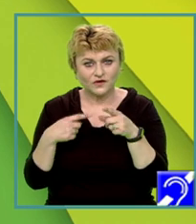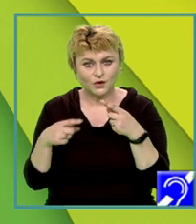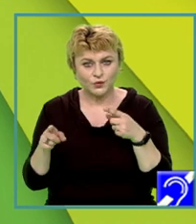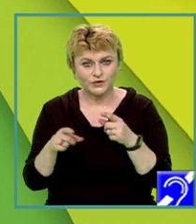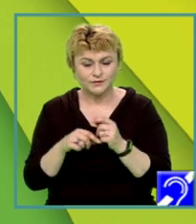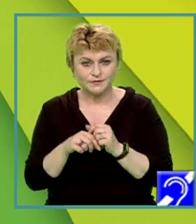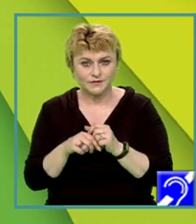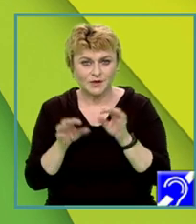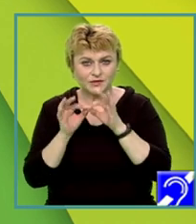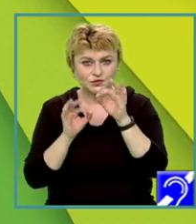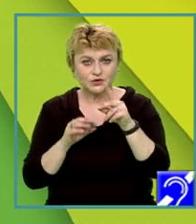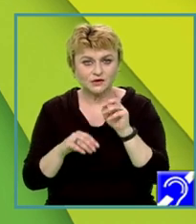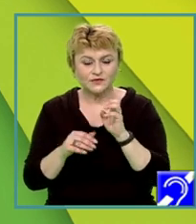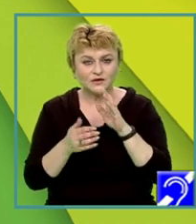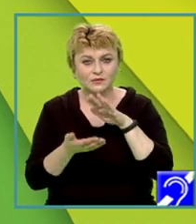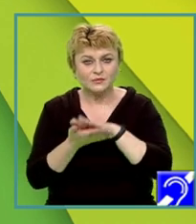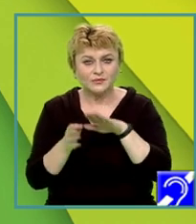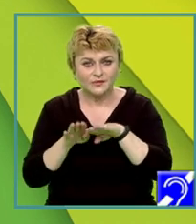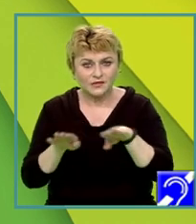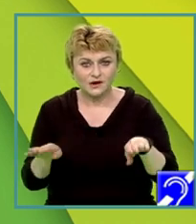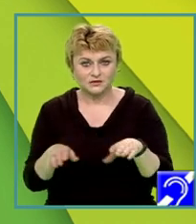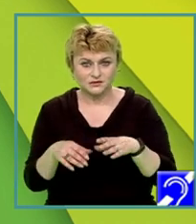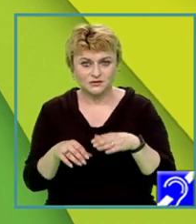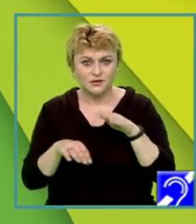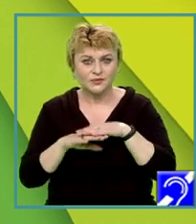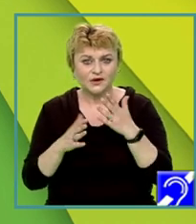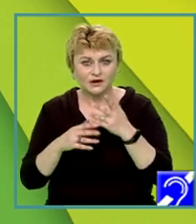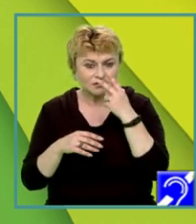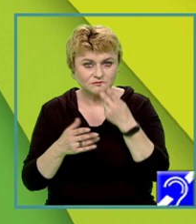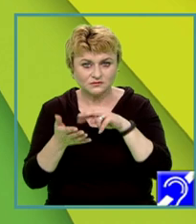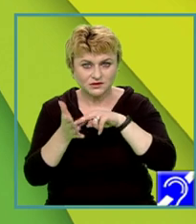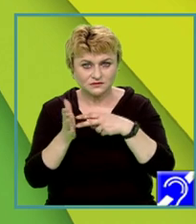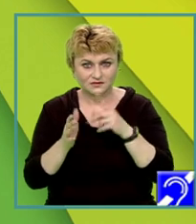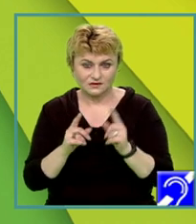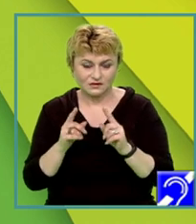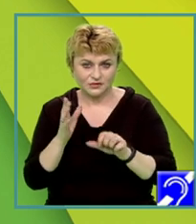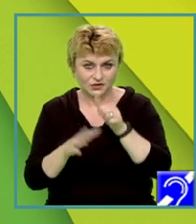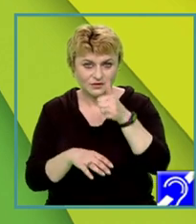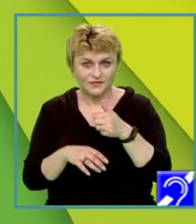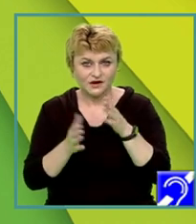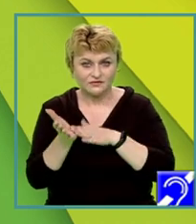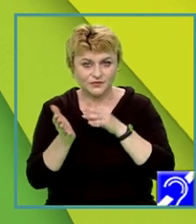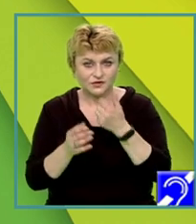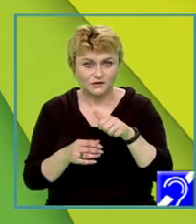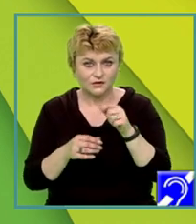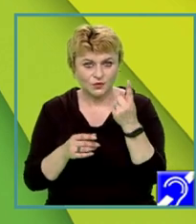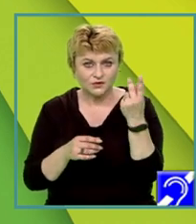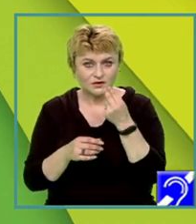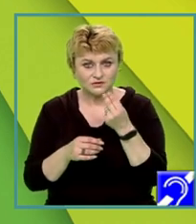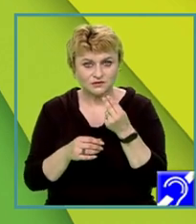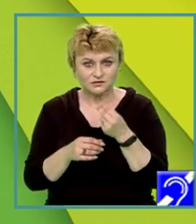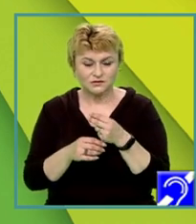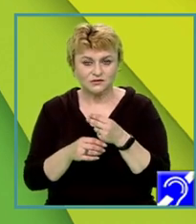noțiunile de bază pe care le punem la rădăcină rezolvării dacă pornim de la faptul că în desen unghiurile